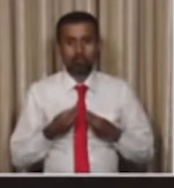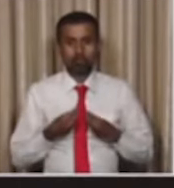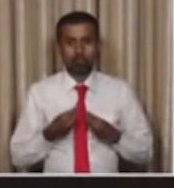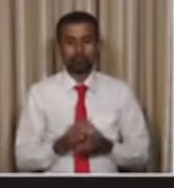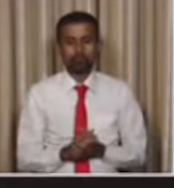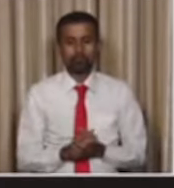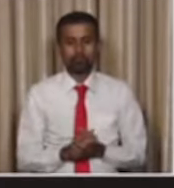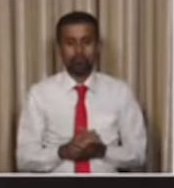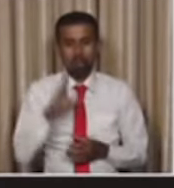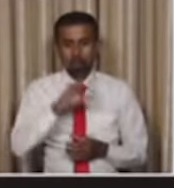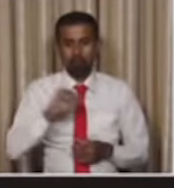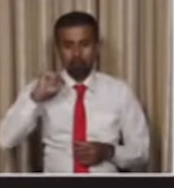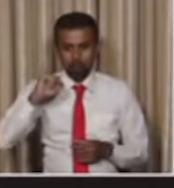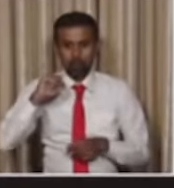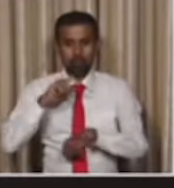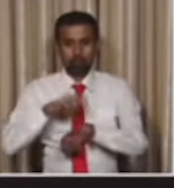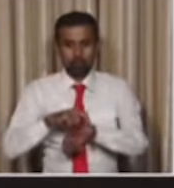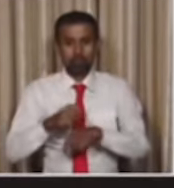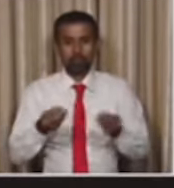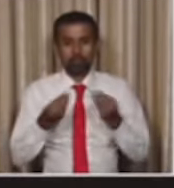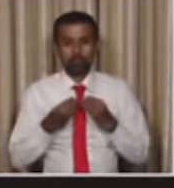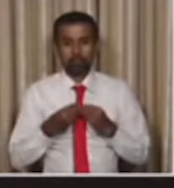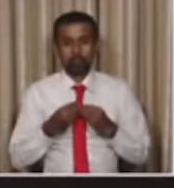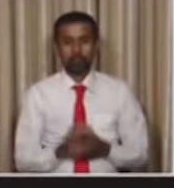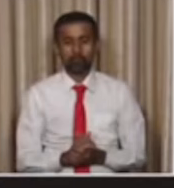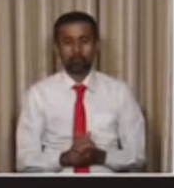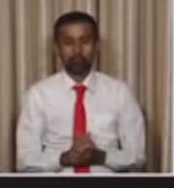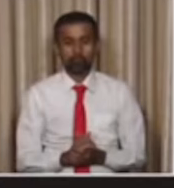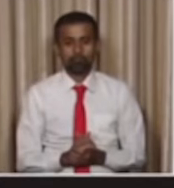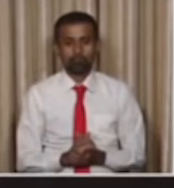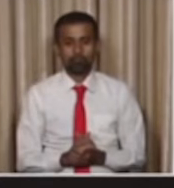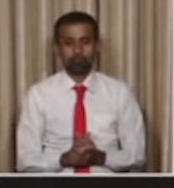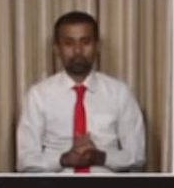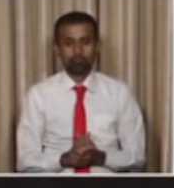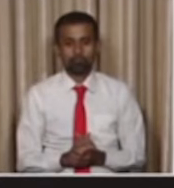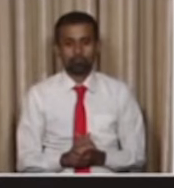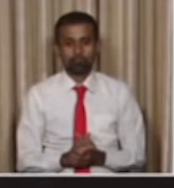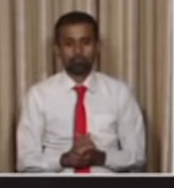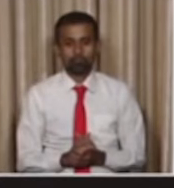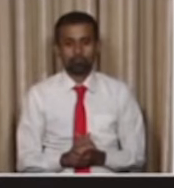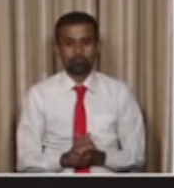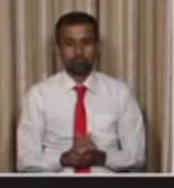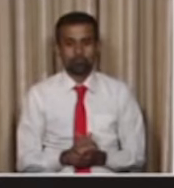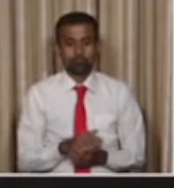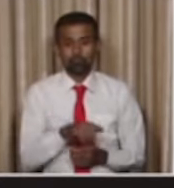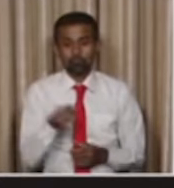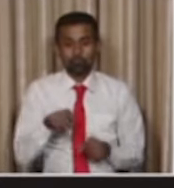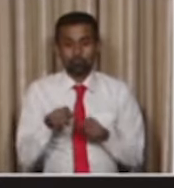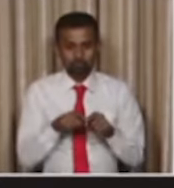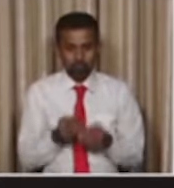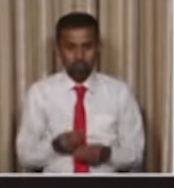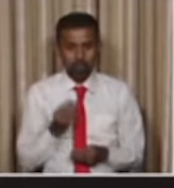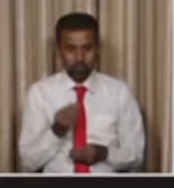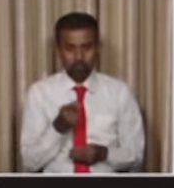six. Okay. Yeah. Right. All right. Arey nam payak kaalayak sabhave ekagathama yanuma labena.